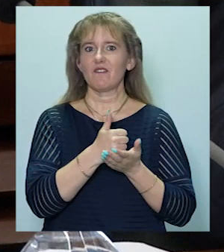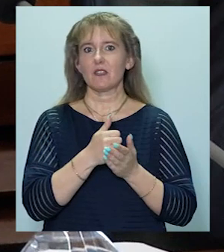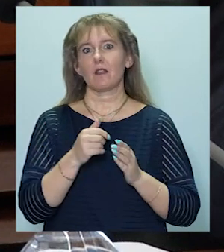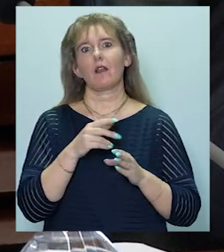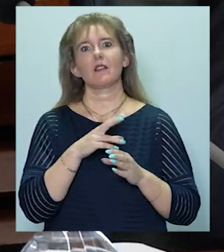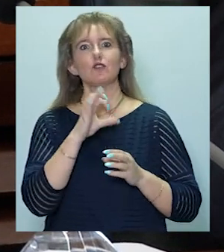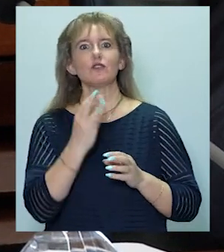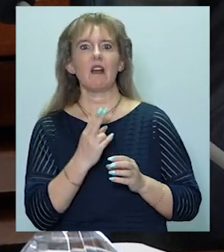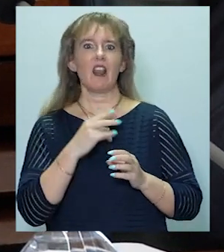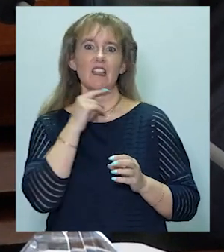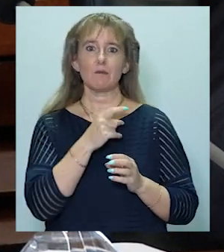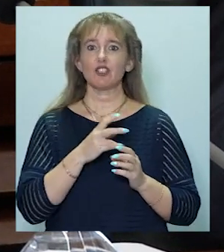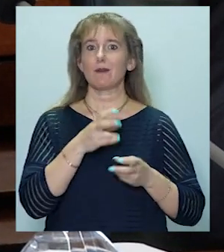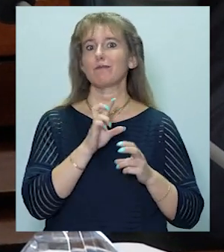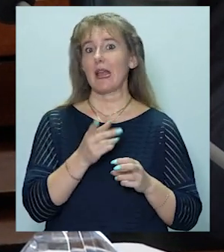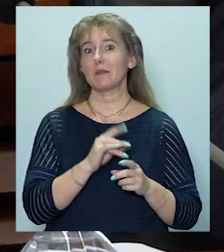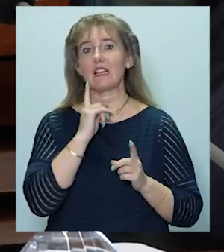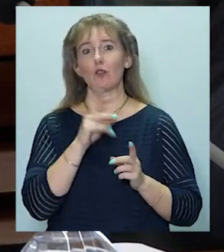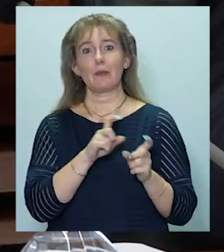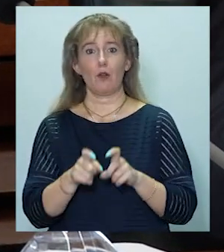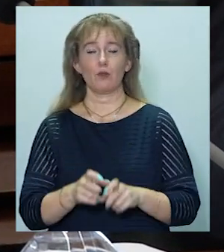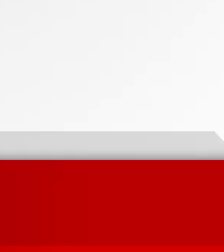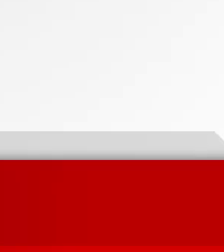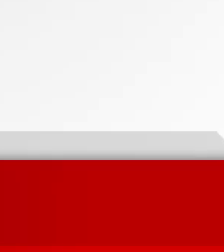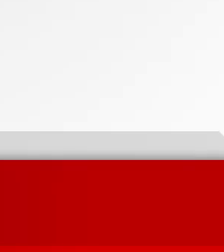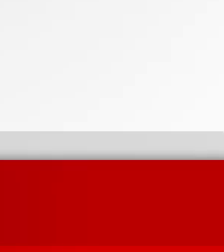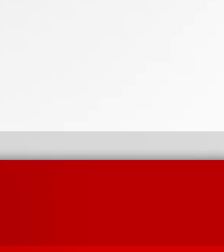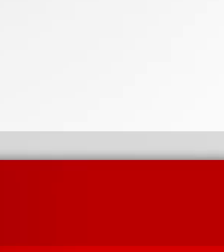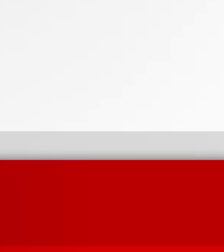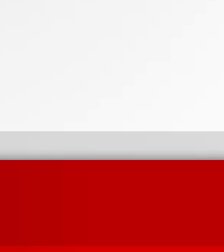себя основное социально-экономическое бремя зеленого перехода.